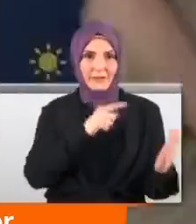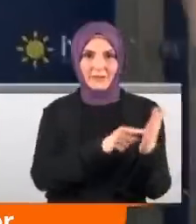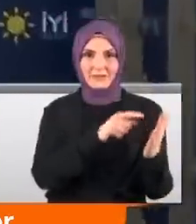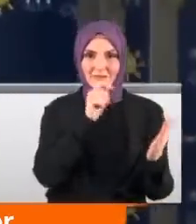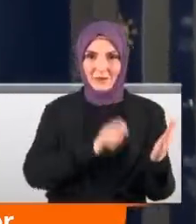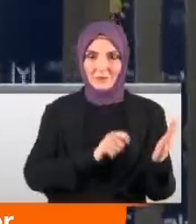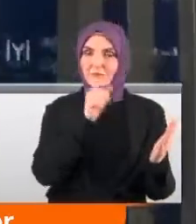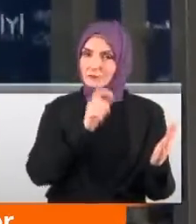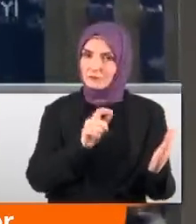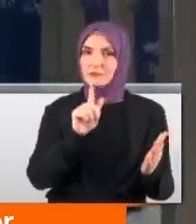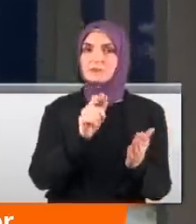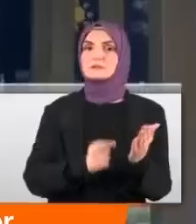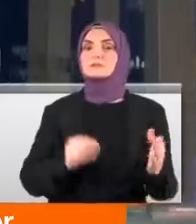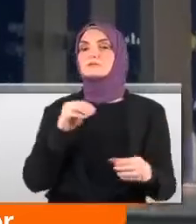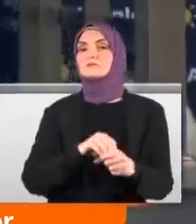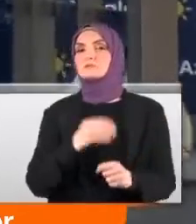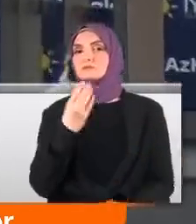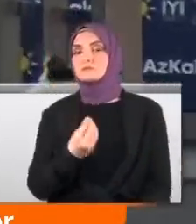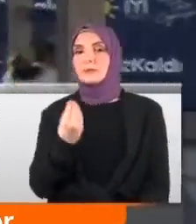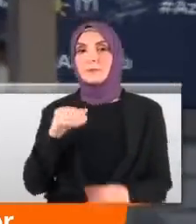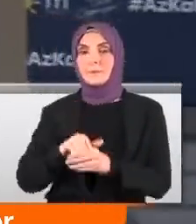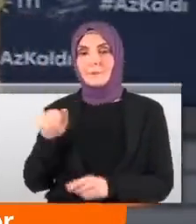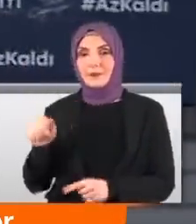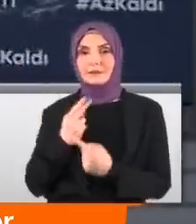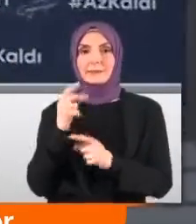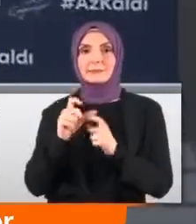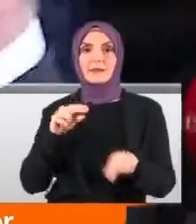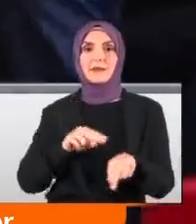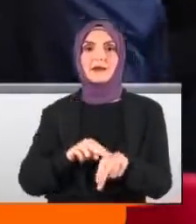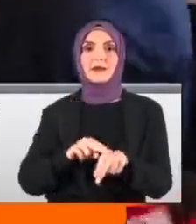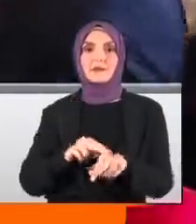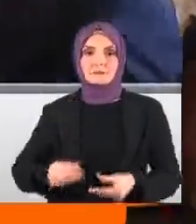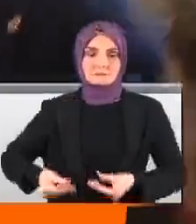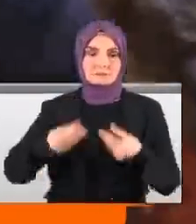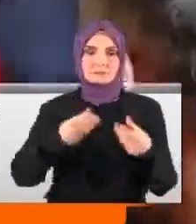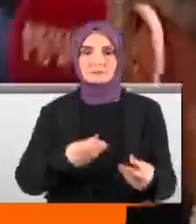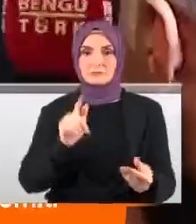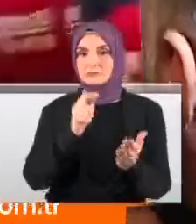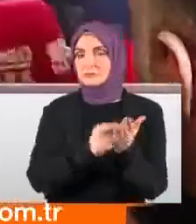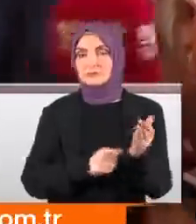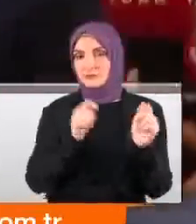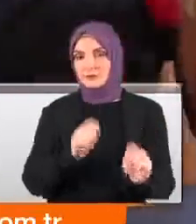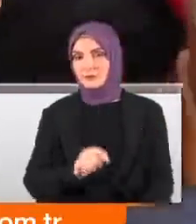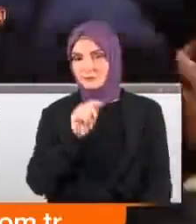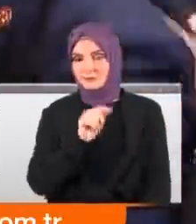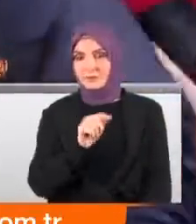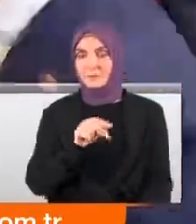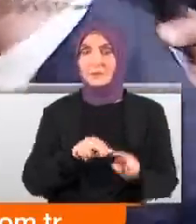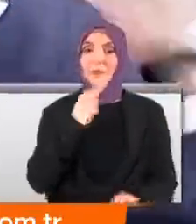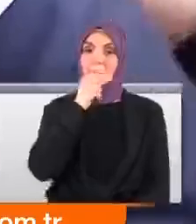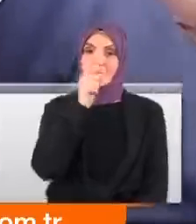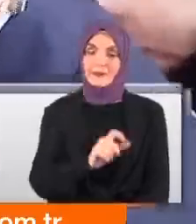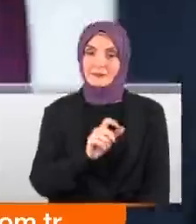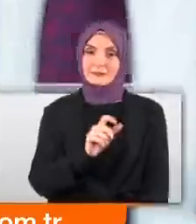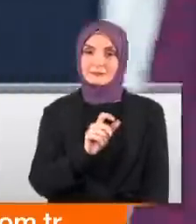listesini YSK'ya sundu. Bu süreçte Kılıçdaroğlu'nu sık sık hedef tahtasına koyan Akşener'in yakın kurmayları Kürşat